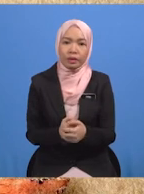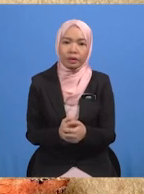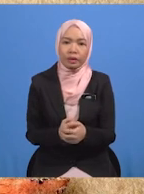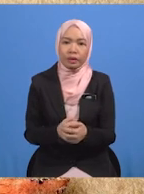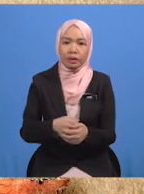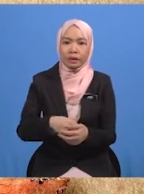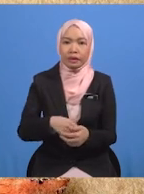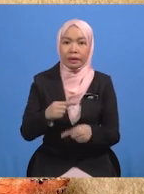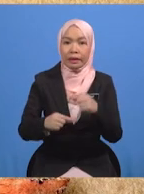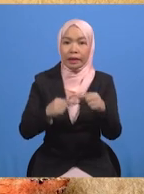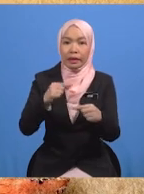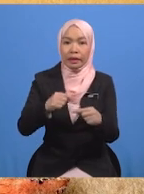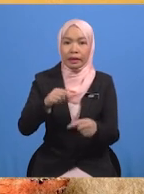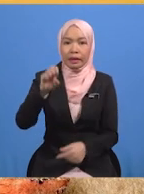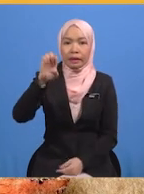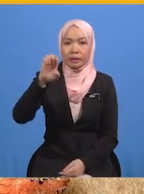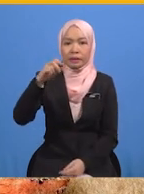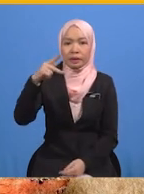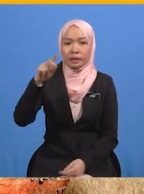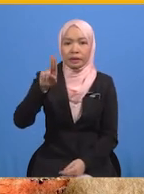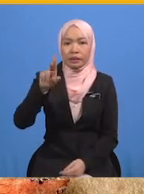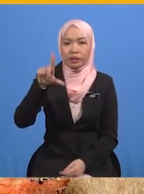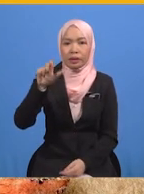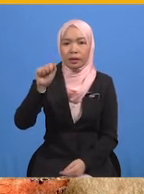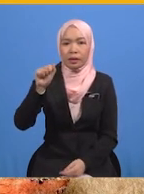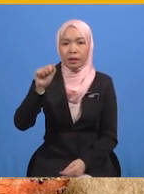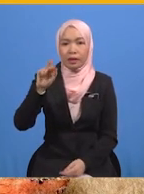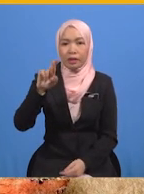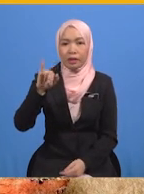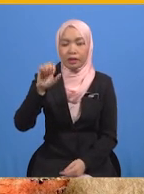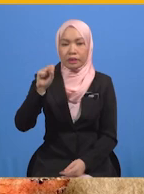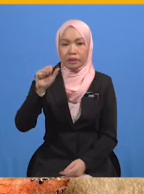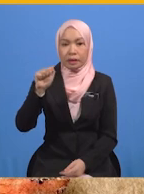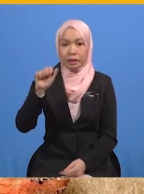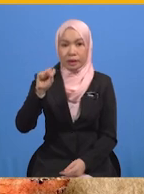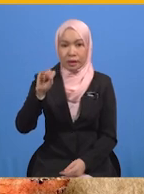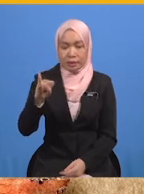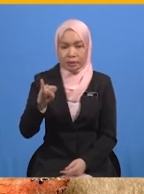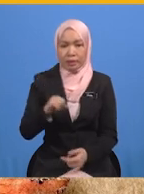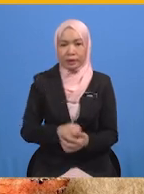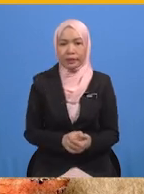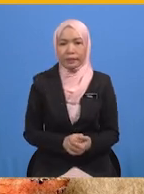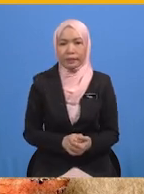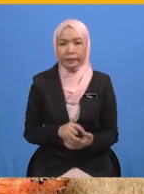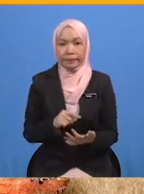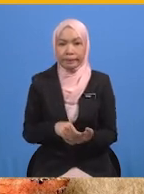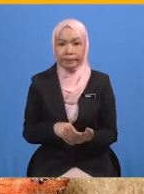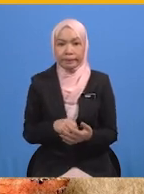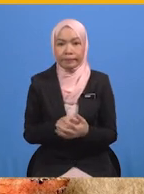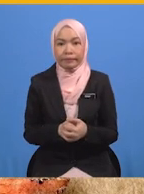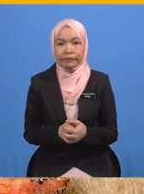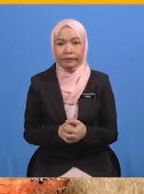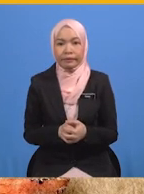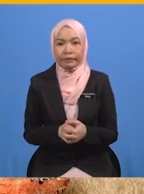Barat dalam menguasai kerajaan Turki Uthmaniyah. Dalam merealisasikan